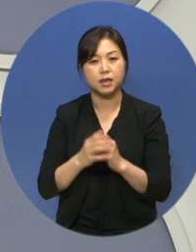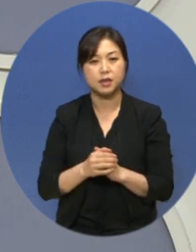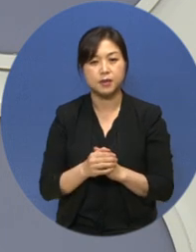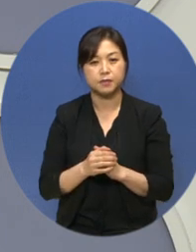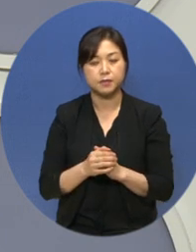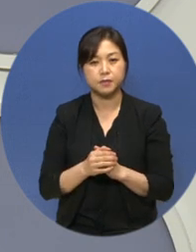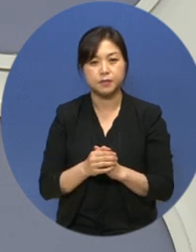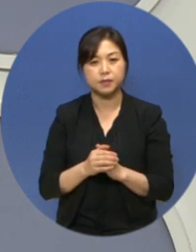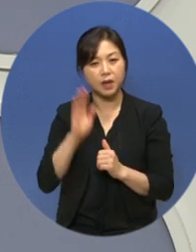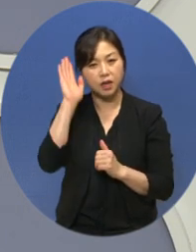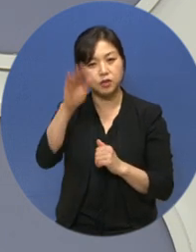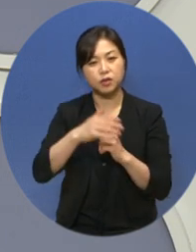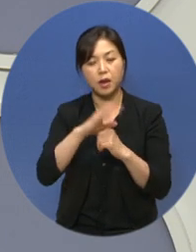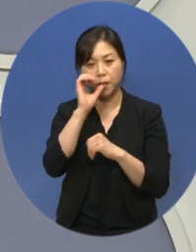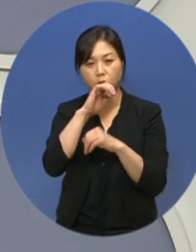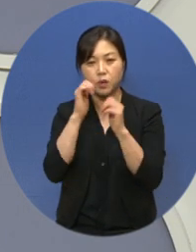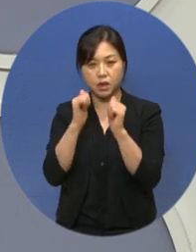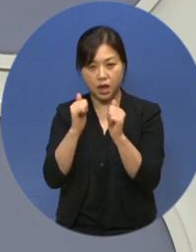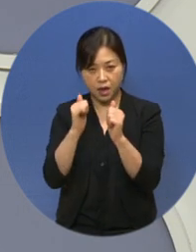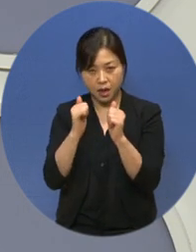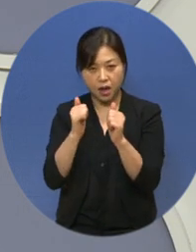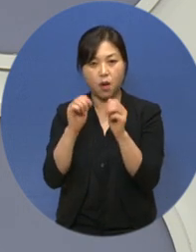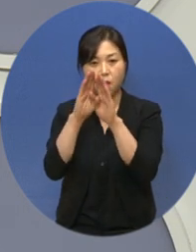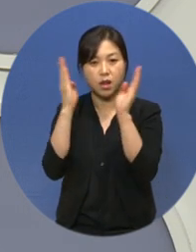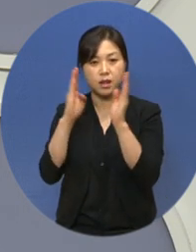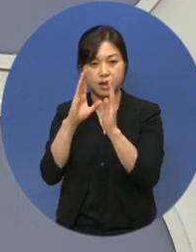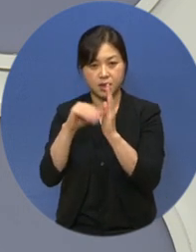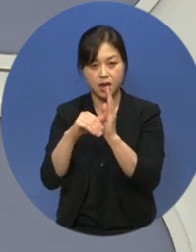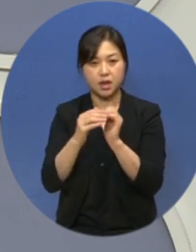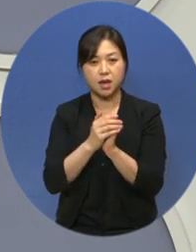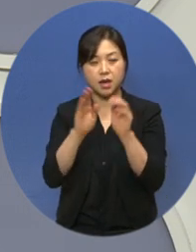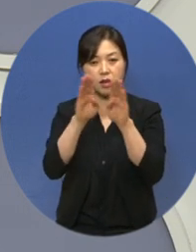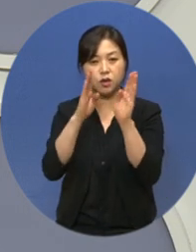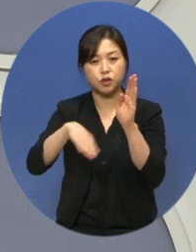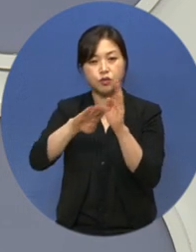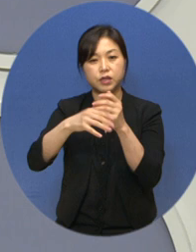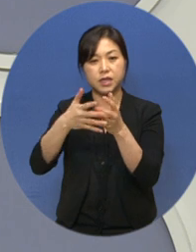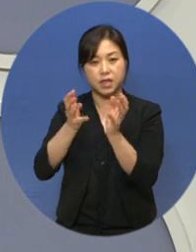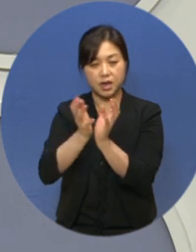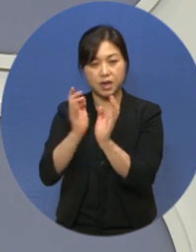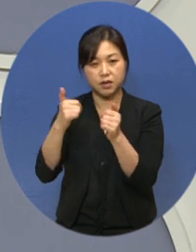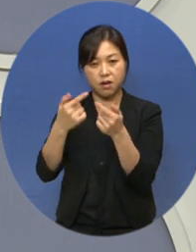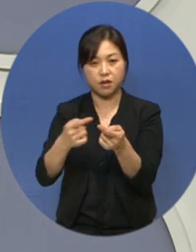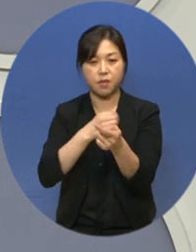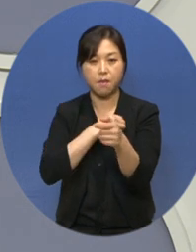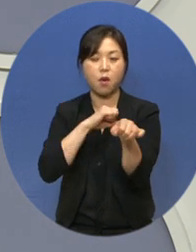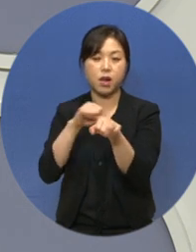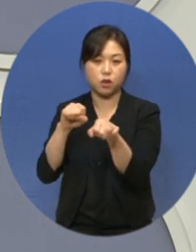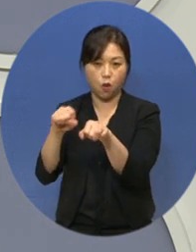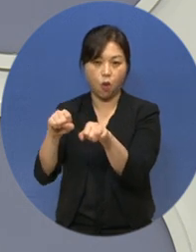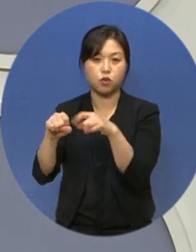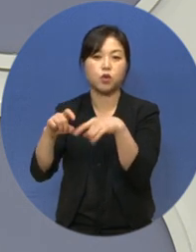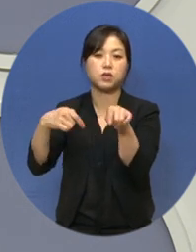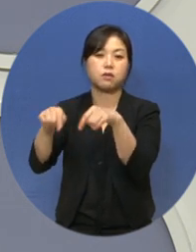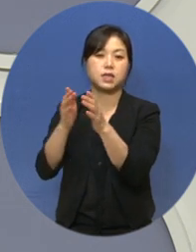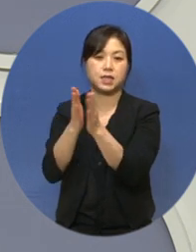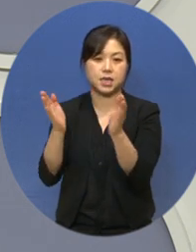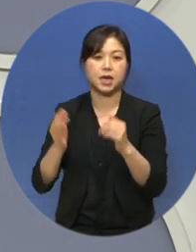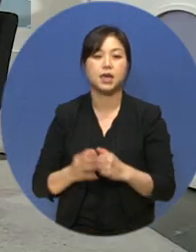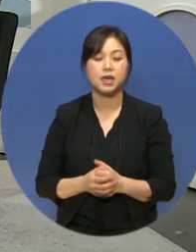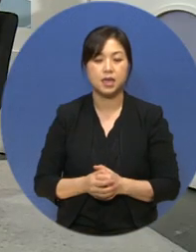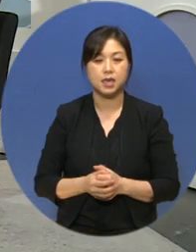변호사 기업형 의 자연스럽게 예 열린 장창 다니면서 4 정치를 하게 됐다 하게 되죠